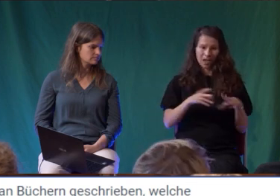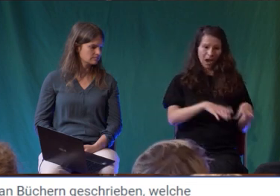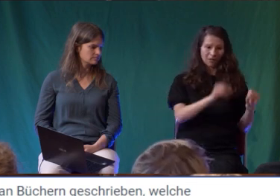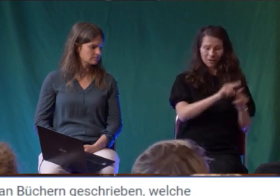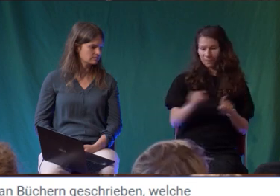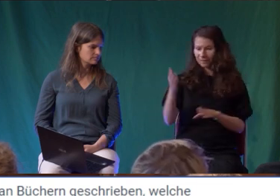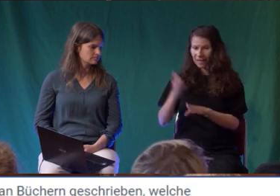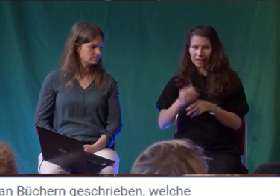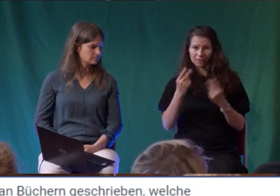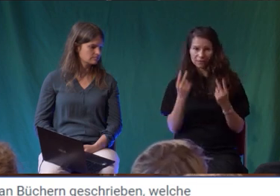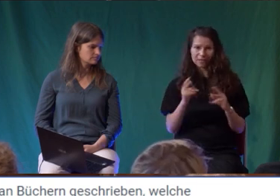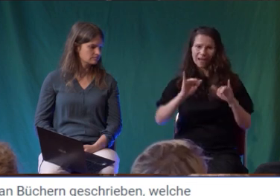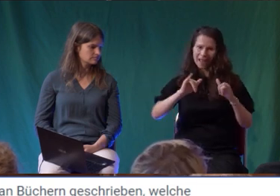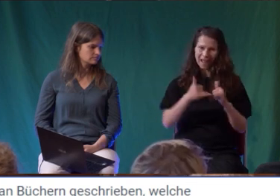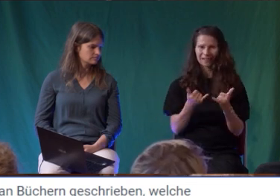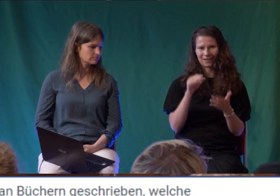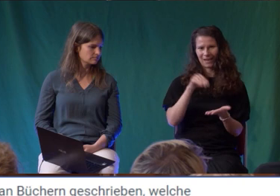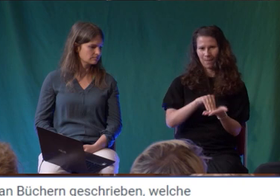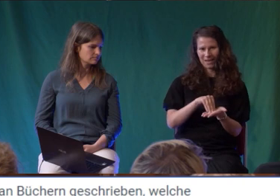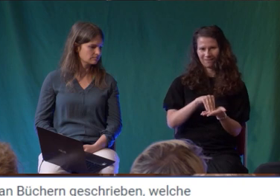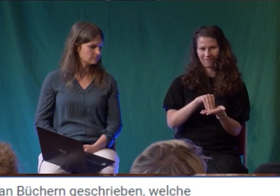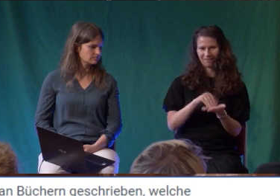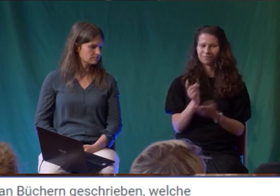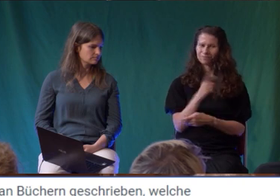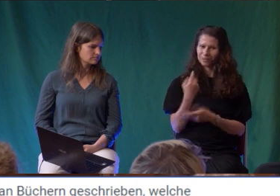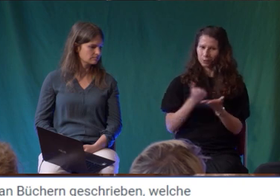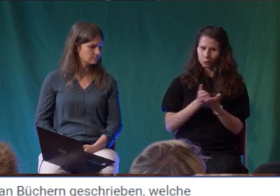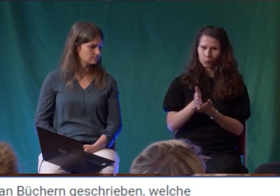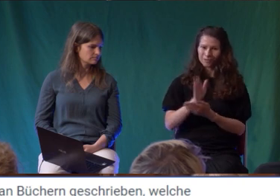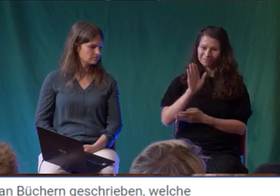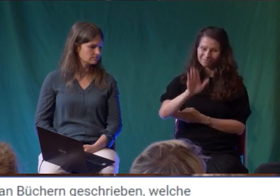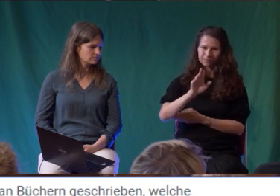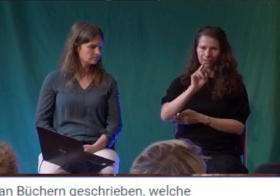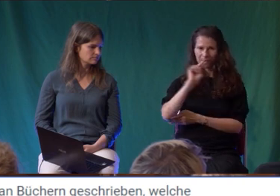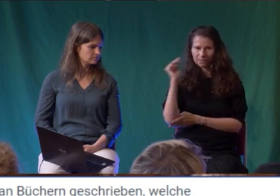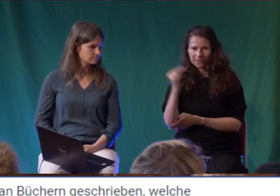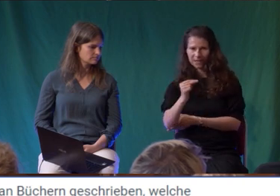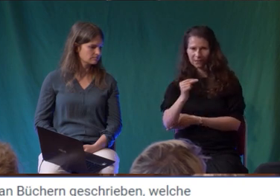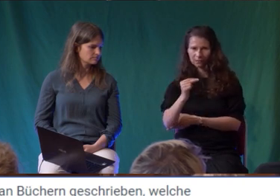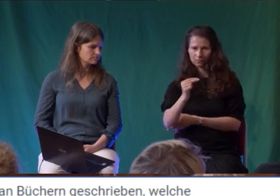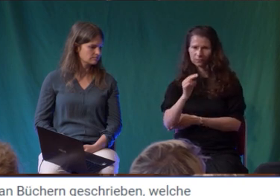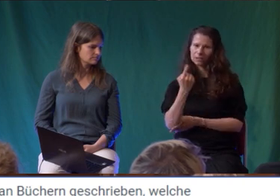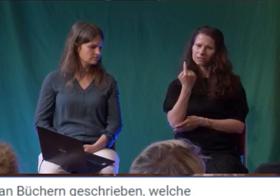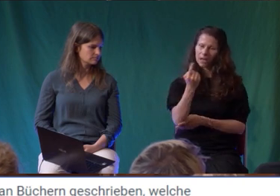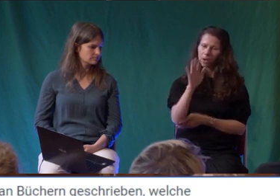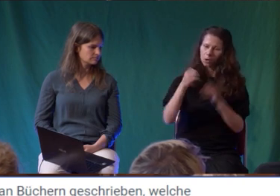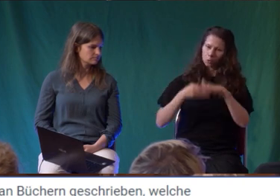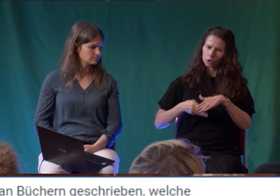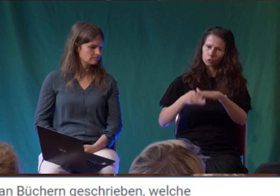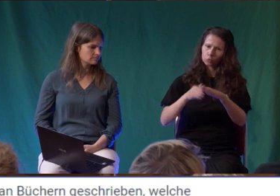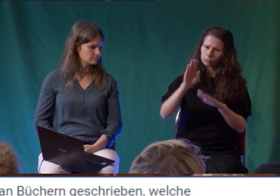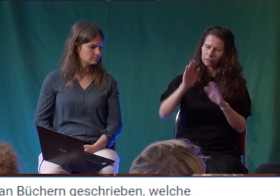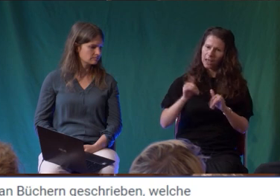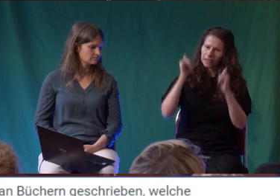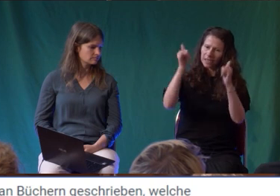Eltern beteiligt waren und immer wir die Sichtweise von den Eltern wie die ihre Unterstützung erleben und wie die